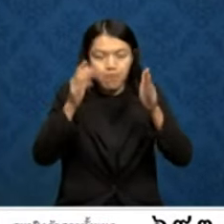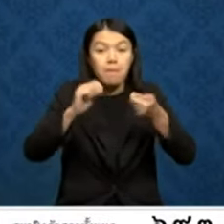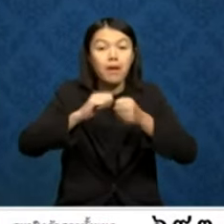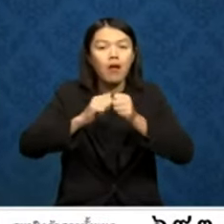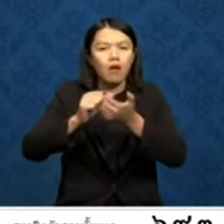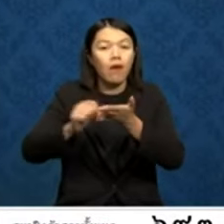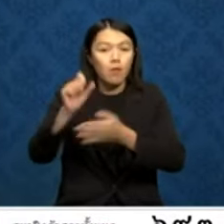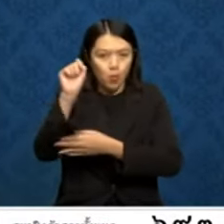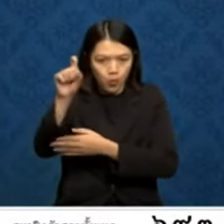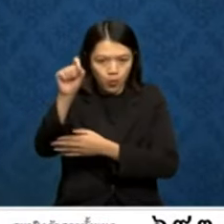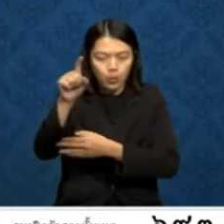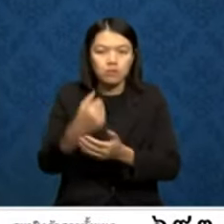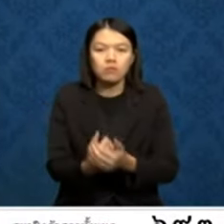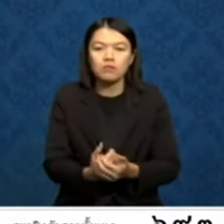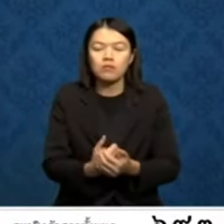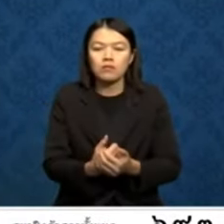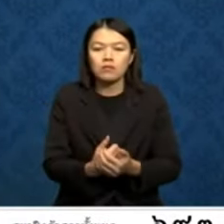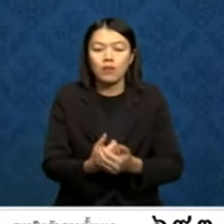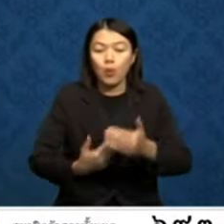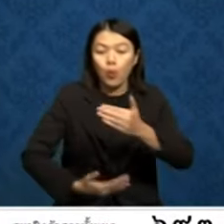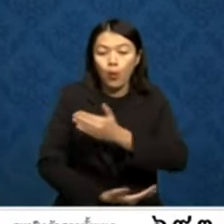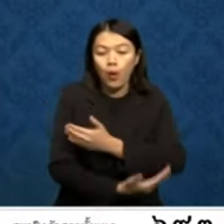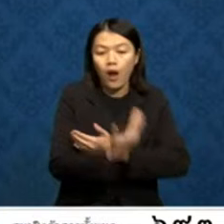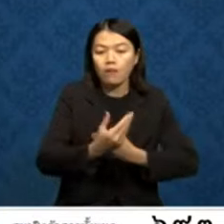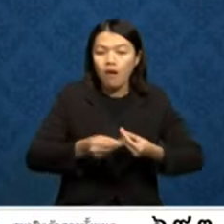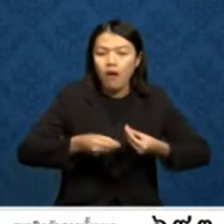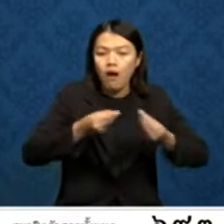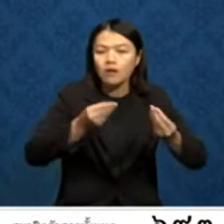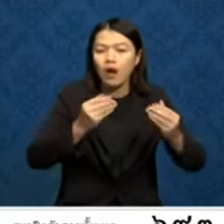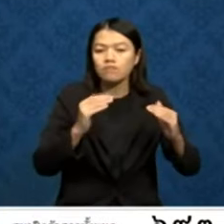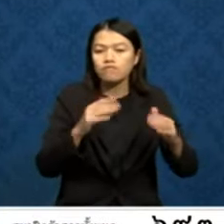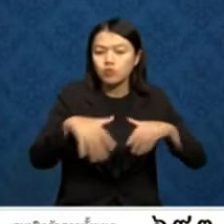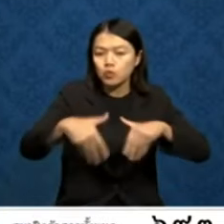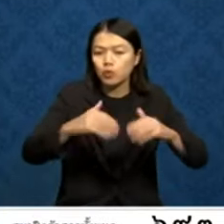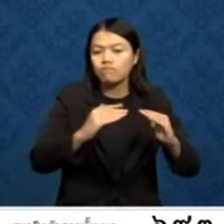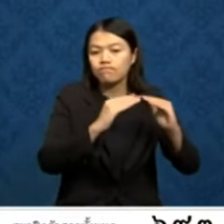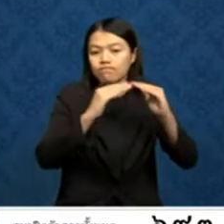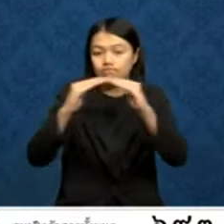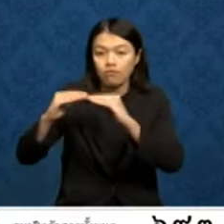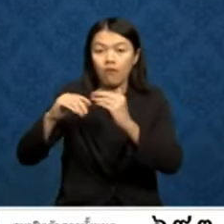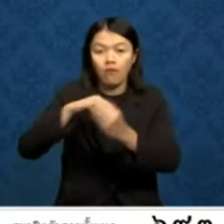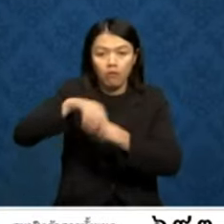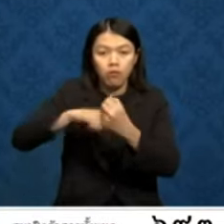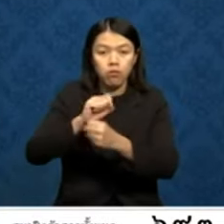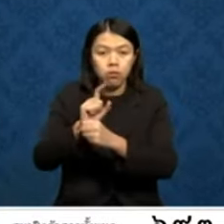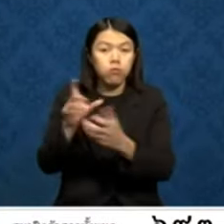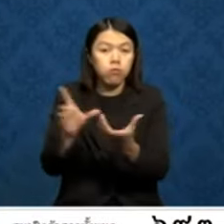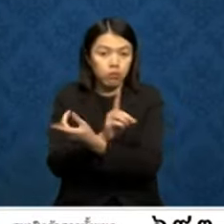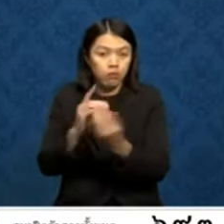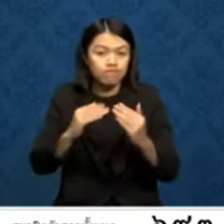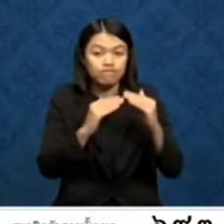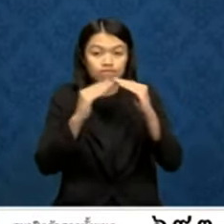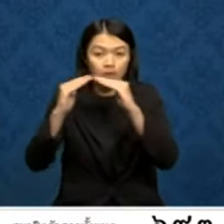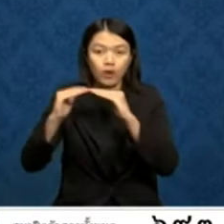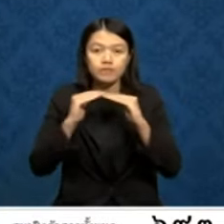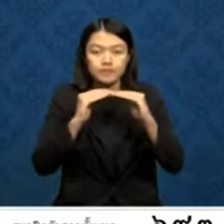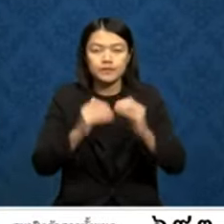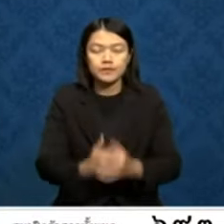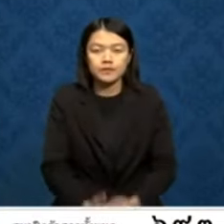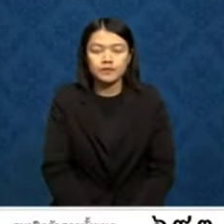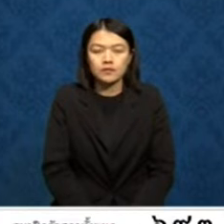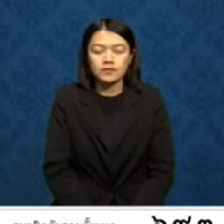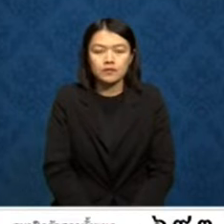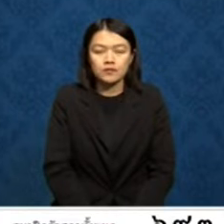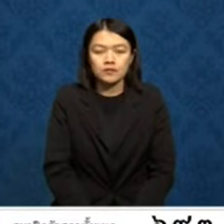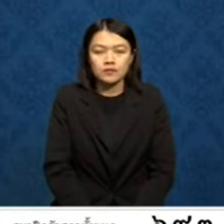โดยมุ่งที่จะแก้ไขปัญหาเร่งด่วนพร้อมกับสร้างโอกาสและความเสมอภาคทางเศรษฐกิจและสังคมให้กับประช